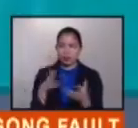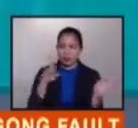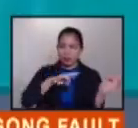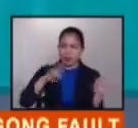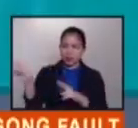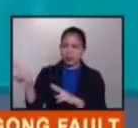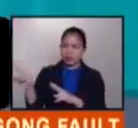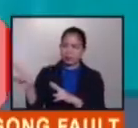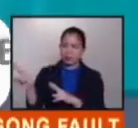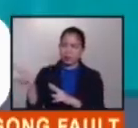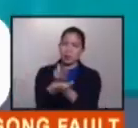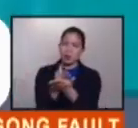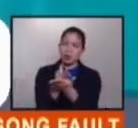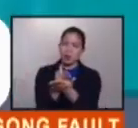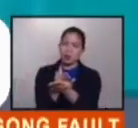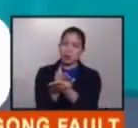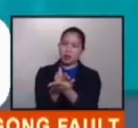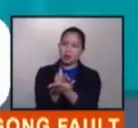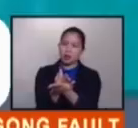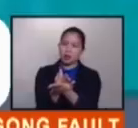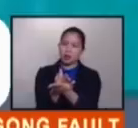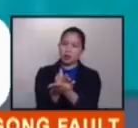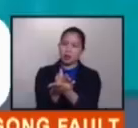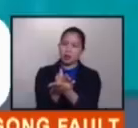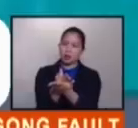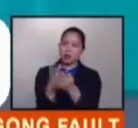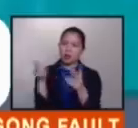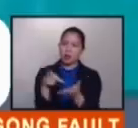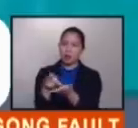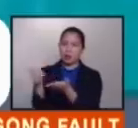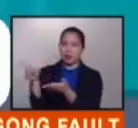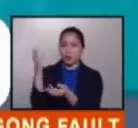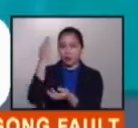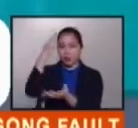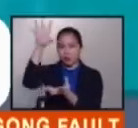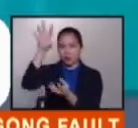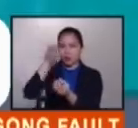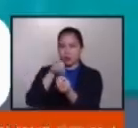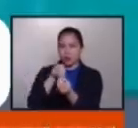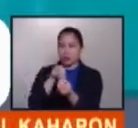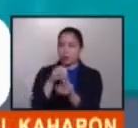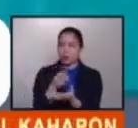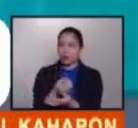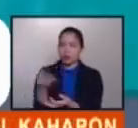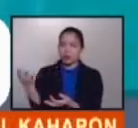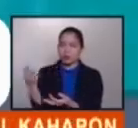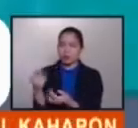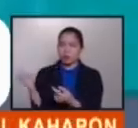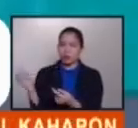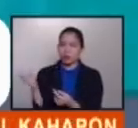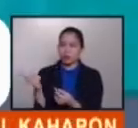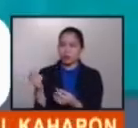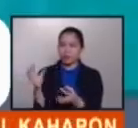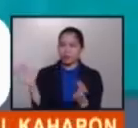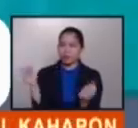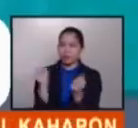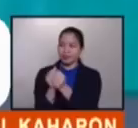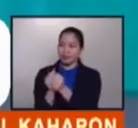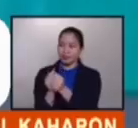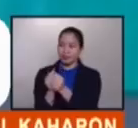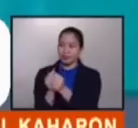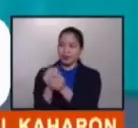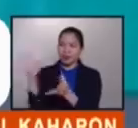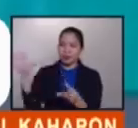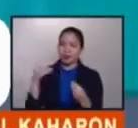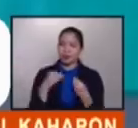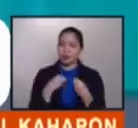nyo na po yung pera na pambayad nyo. Alam nyo naman siguro ang kwenta no, dito sa kanila at sasama po kami para talaga matanggap